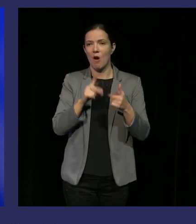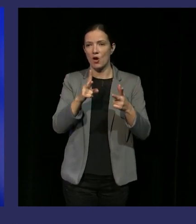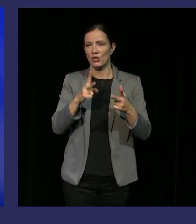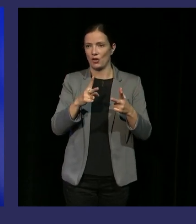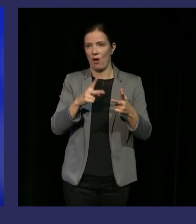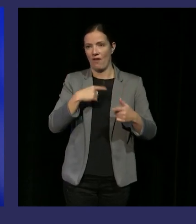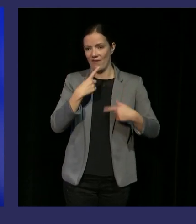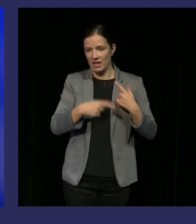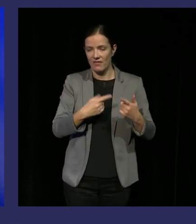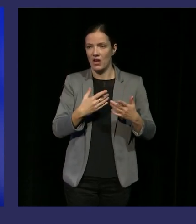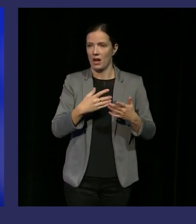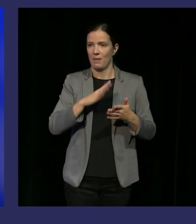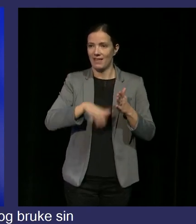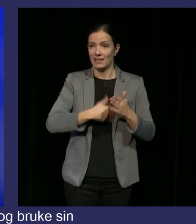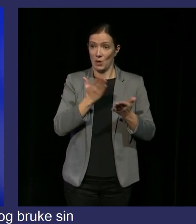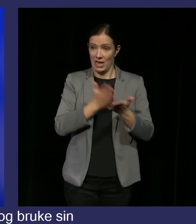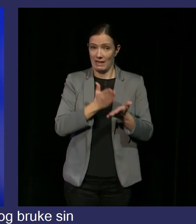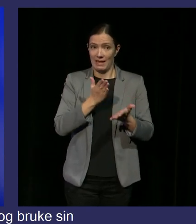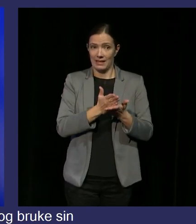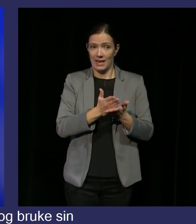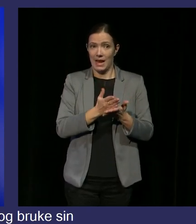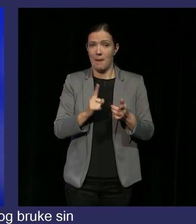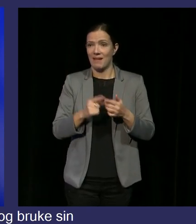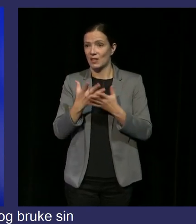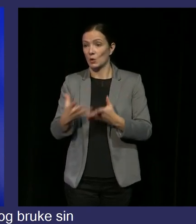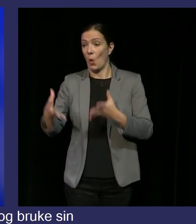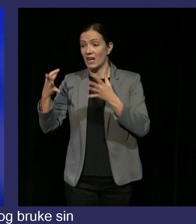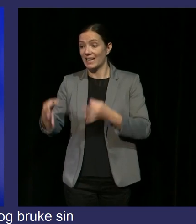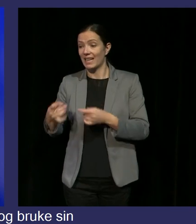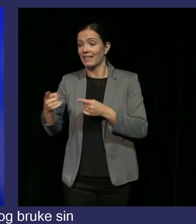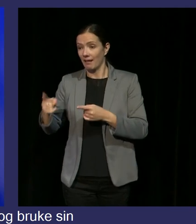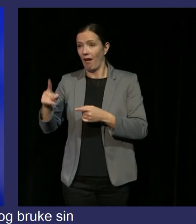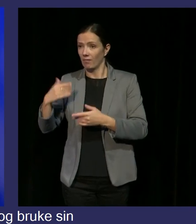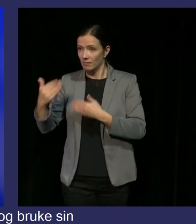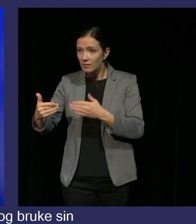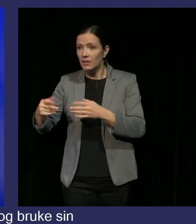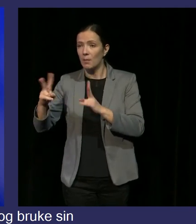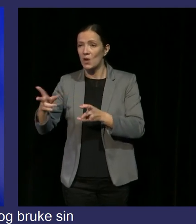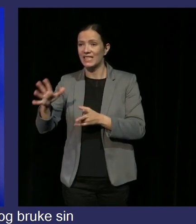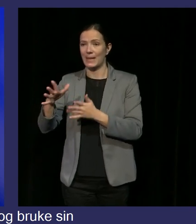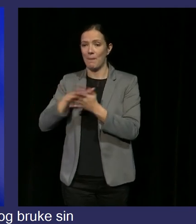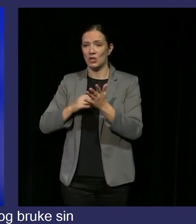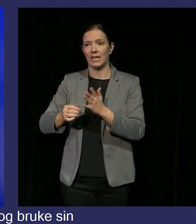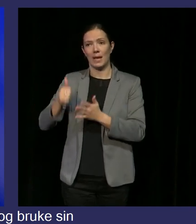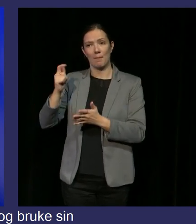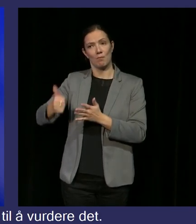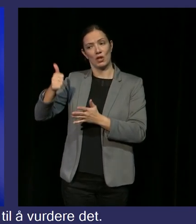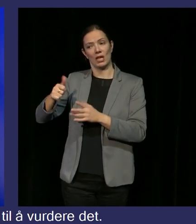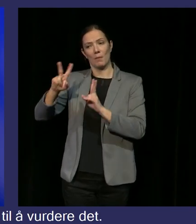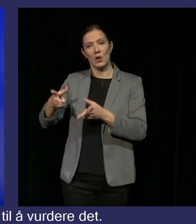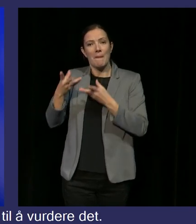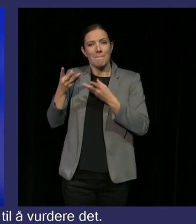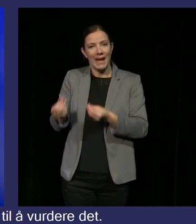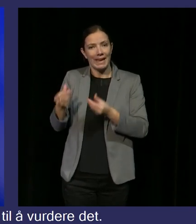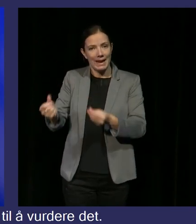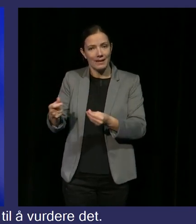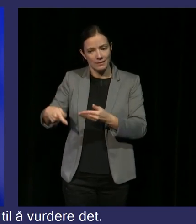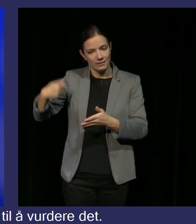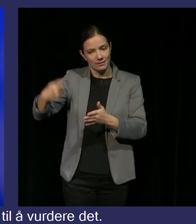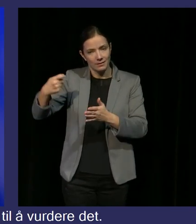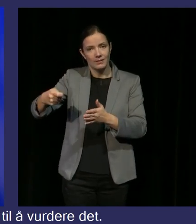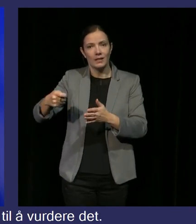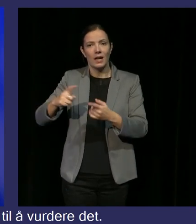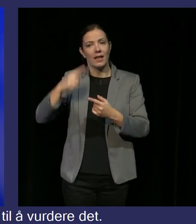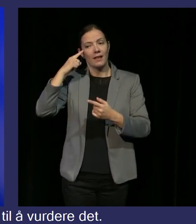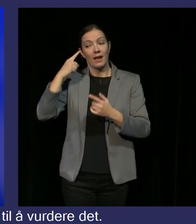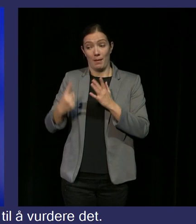viderefører I all hovedsak tegnspråkrettigheter. Men Stortinget kan altså gå lenger og bruke sin budsjettmyndighet til å bruke penger på det. Og da vil jeg jo si at det jo